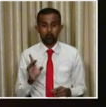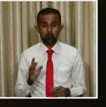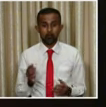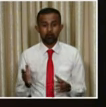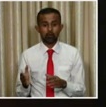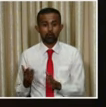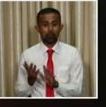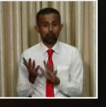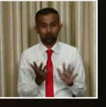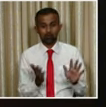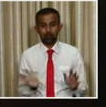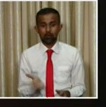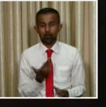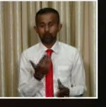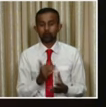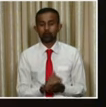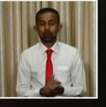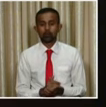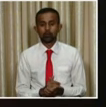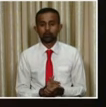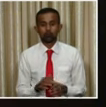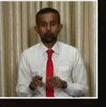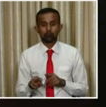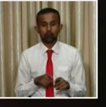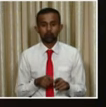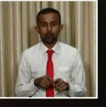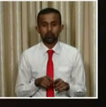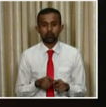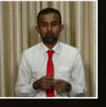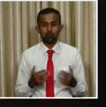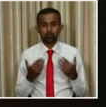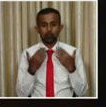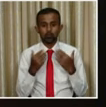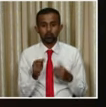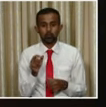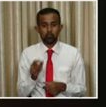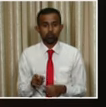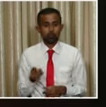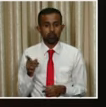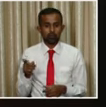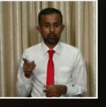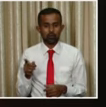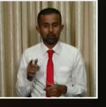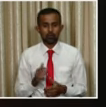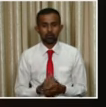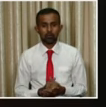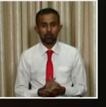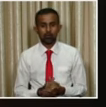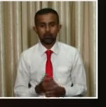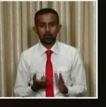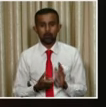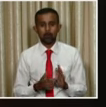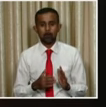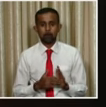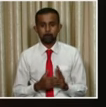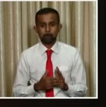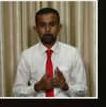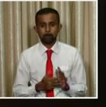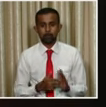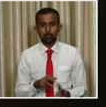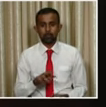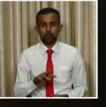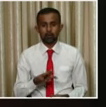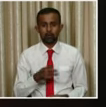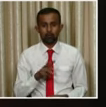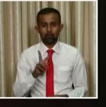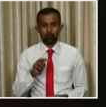යන්න ඒ වගේම උපදේශකවරුන්ට මම හිතන්නේ රුපියල් මිලියන